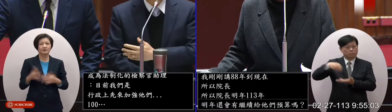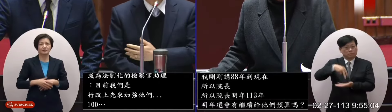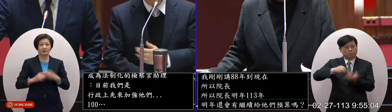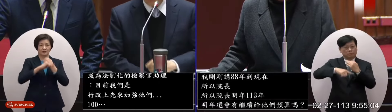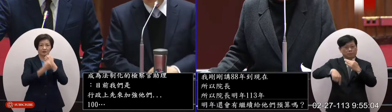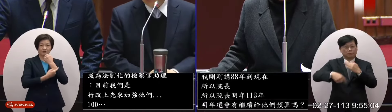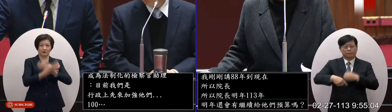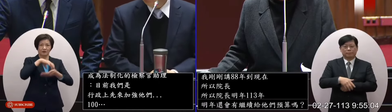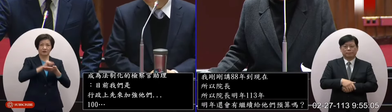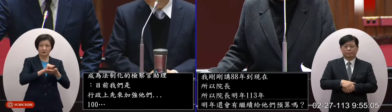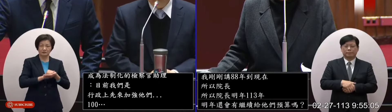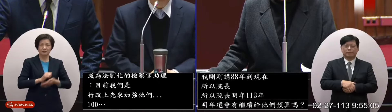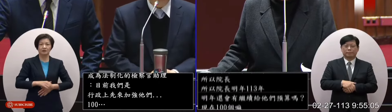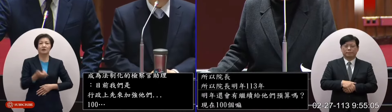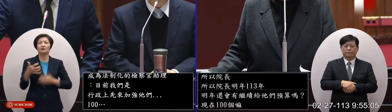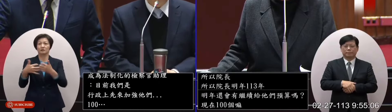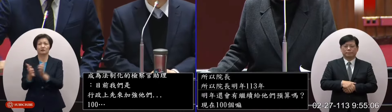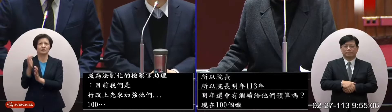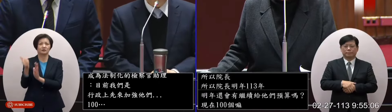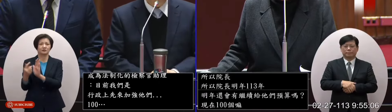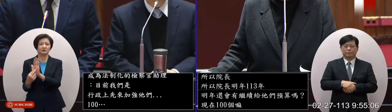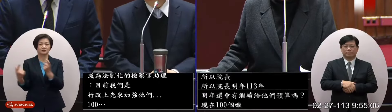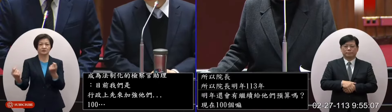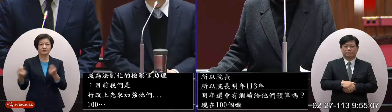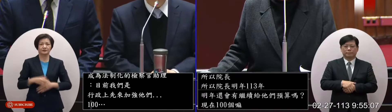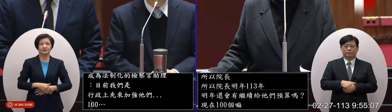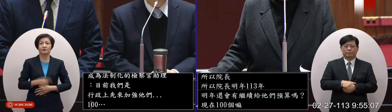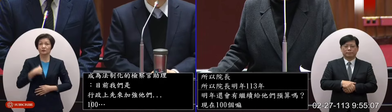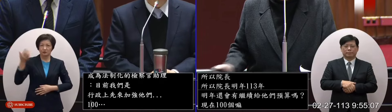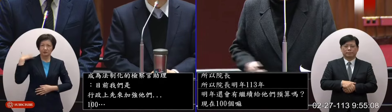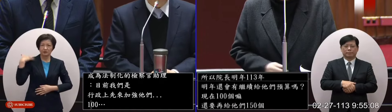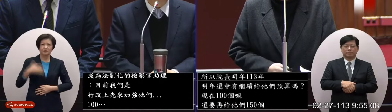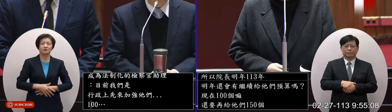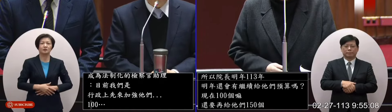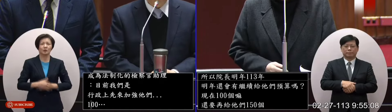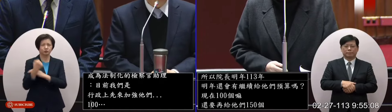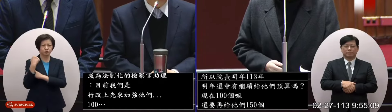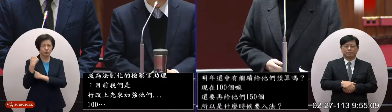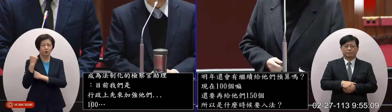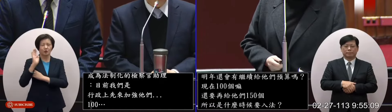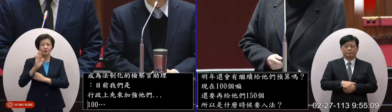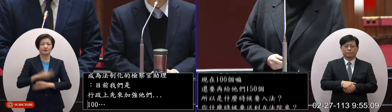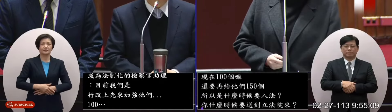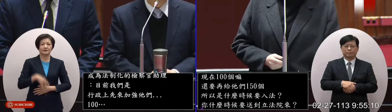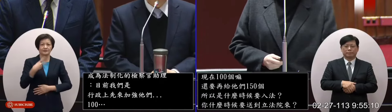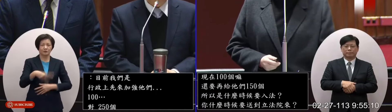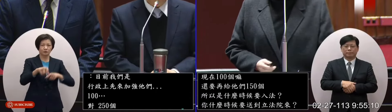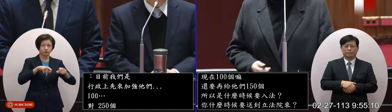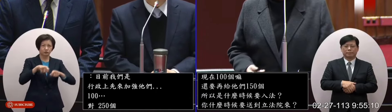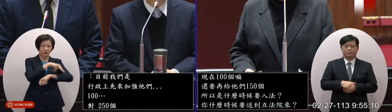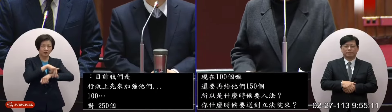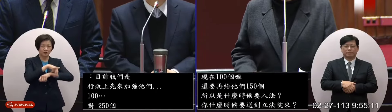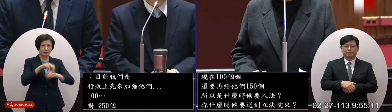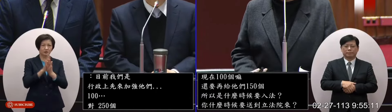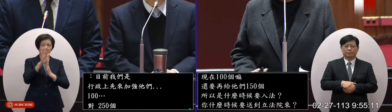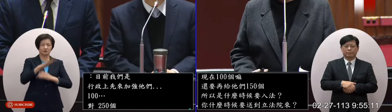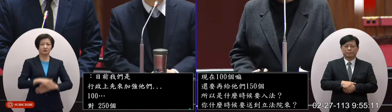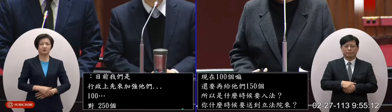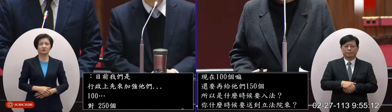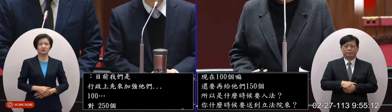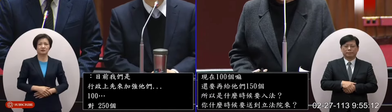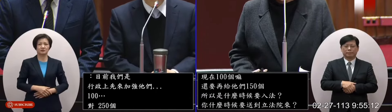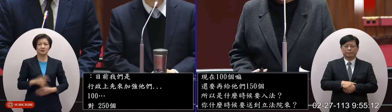就像刚才我们部长讲的嘛，我们也曾经有过这样的努力，那我们会来研议以后来看看这样的